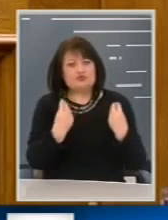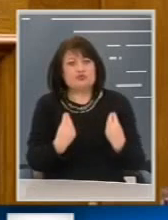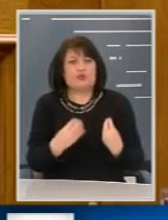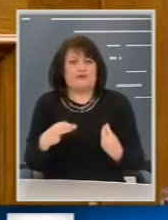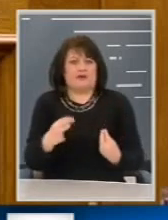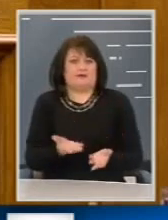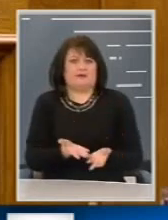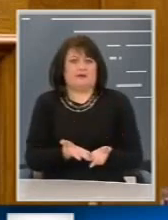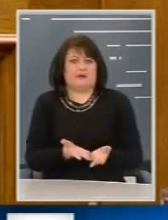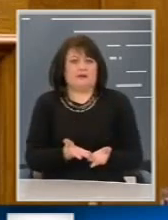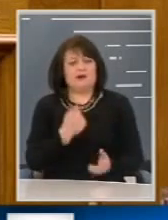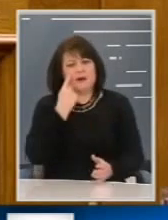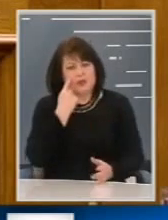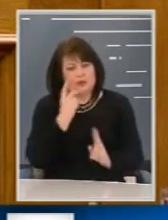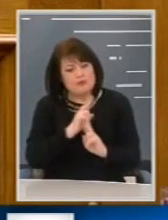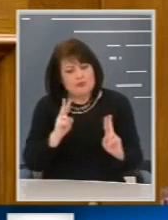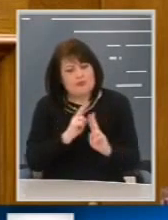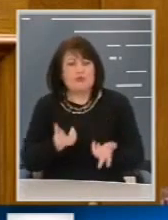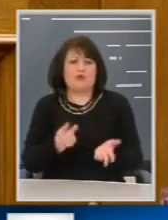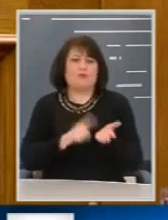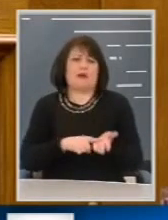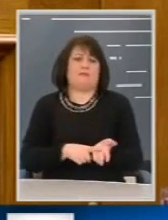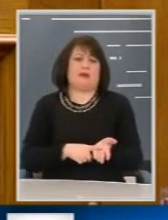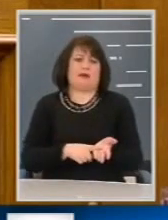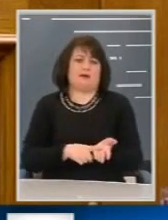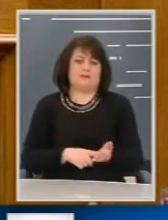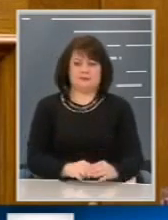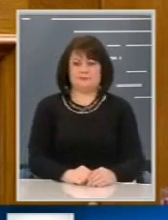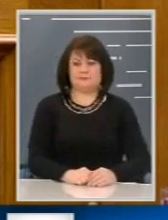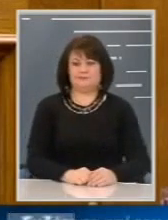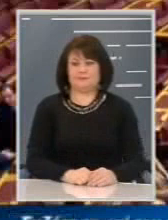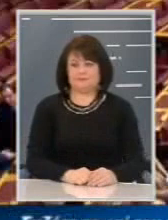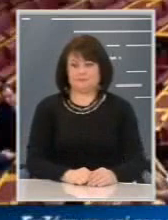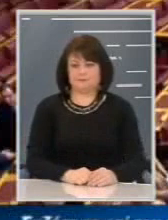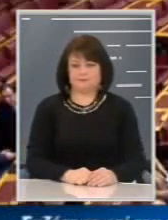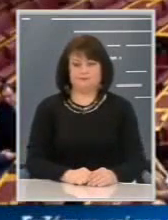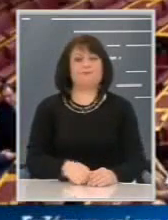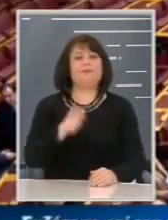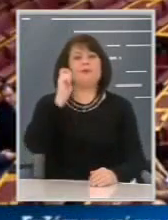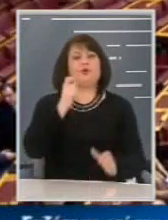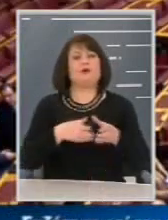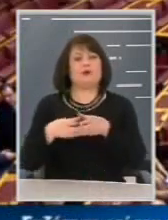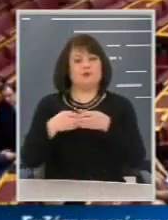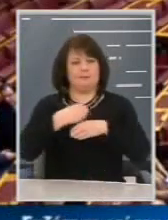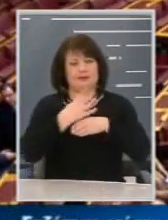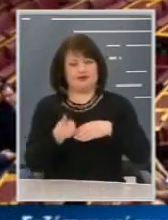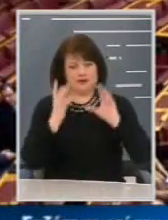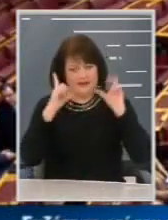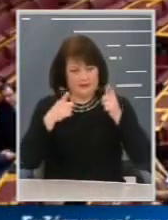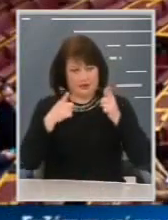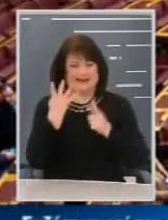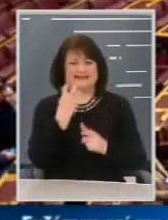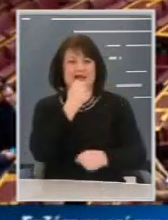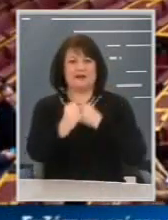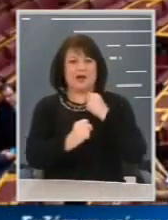ευαίσθητοι, αν θέλετε, με τον τρόπο, για τον τρόπο για τον οποίο δανείζονται. Τα κόμματα Νέα Δημοκρατία και ΠΑΣΟΚ κυριάρχησαν επί